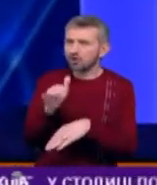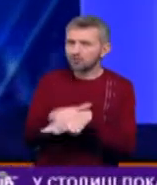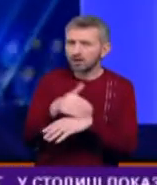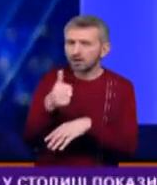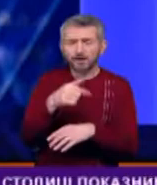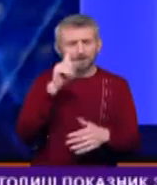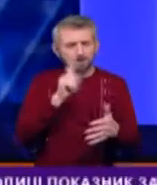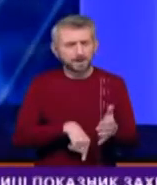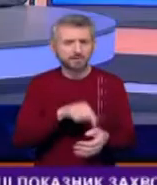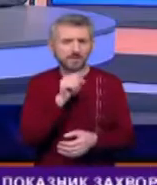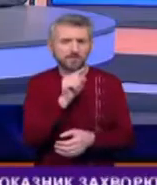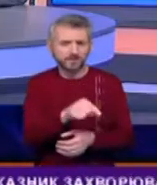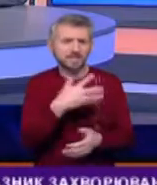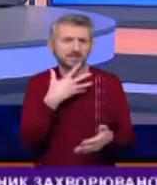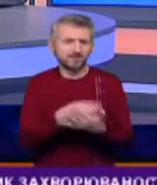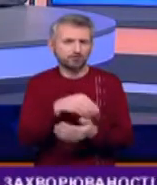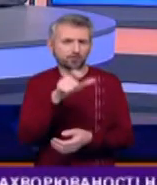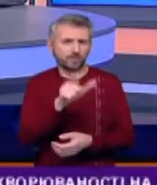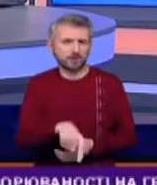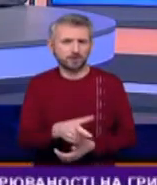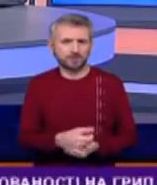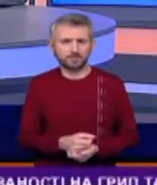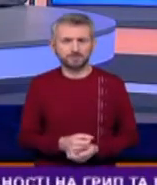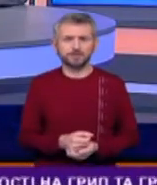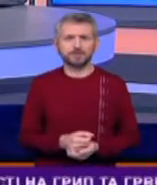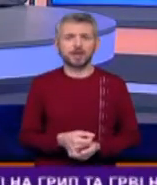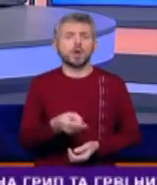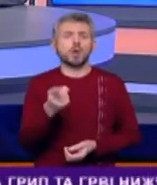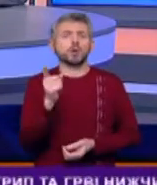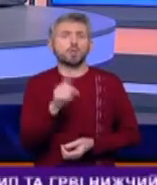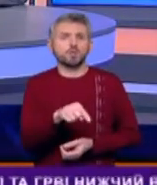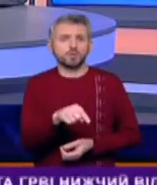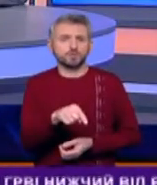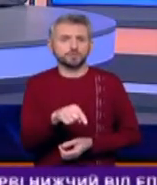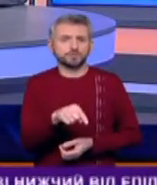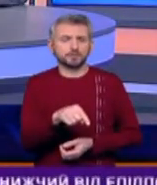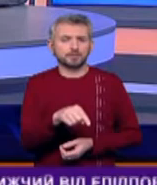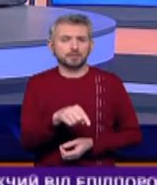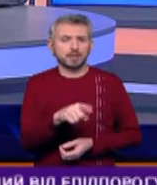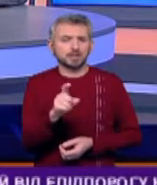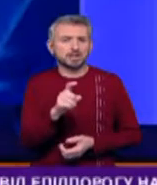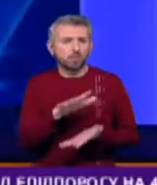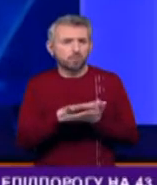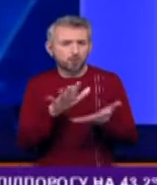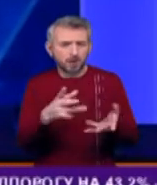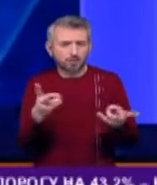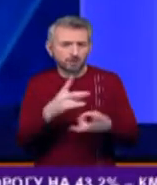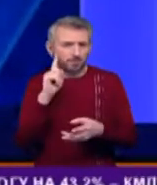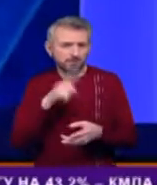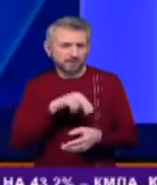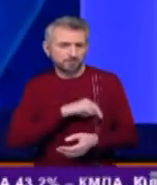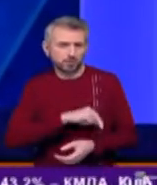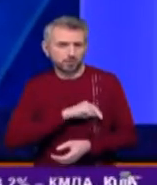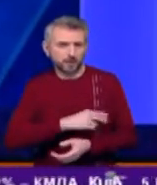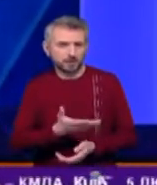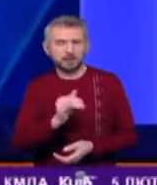впевнилися в тому, що він свій чоловік. Свій чоловік. Тому з компроматом теж треба вміти працювати,